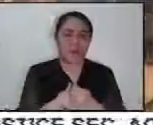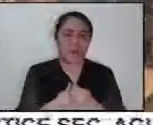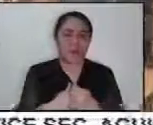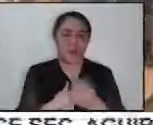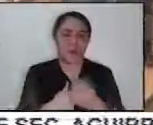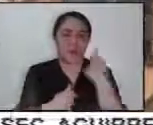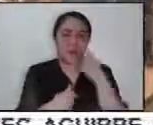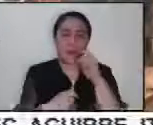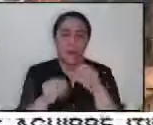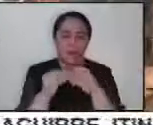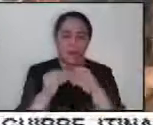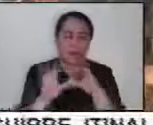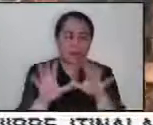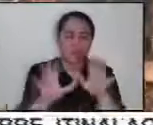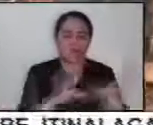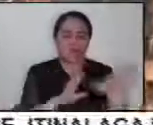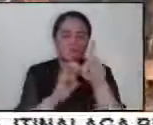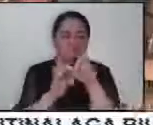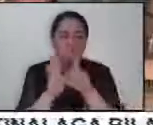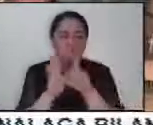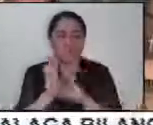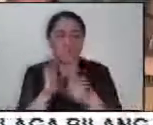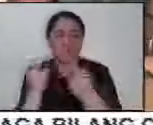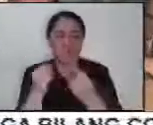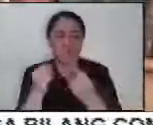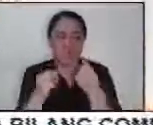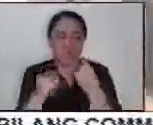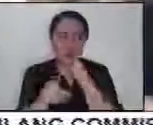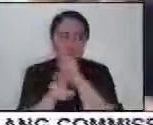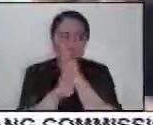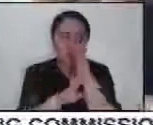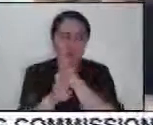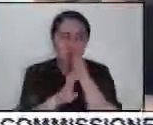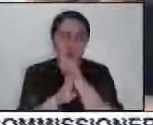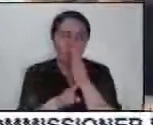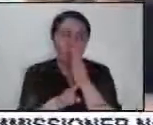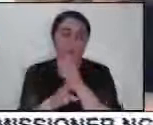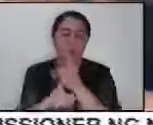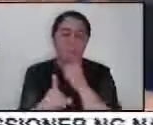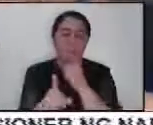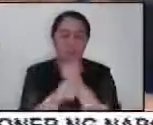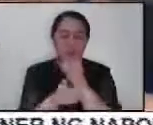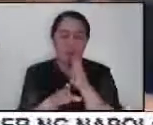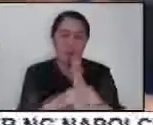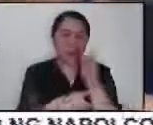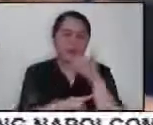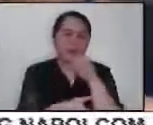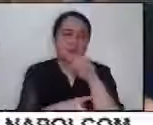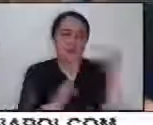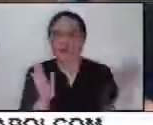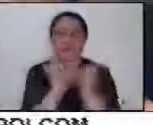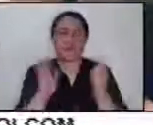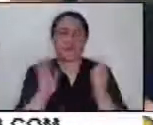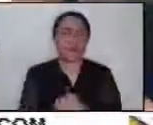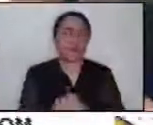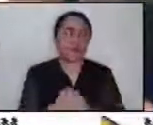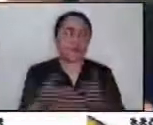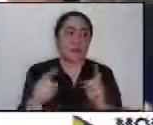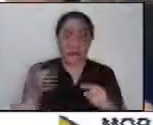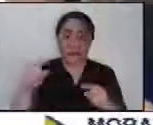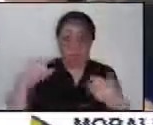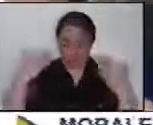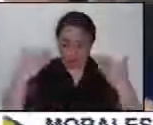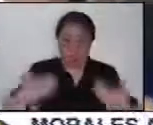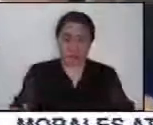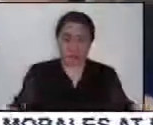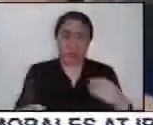are under laboratory processes and examinations. Without commenting on the other investigations, our investigation is going to